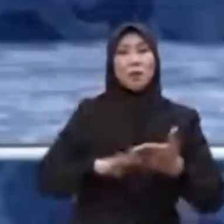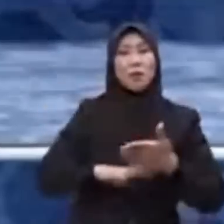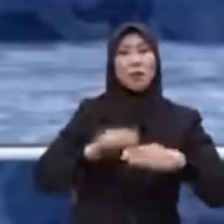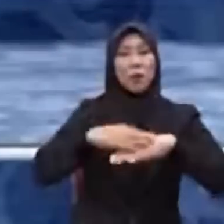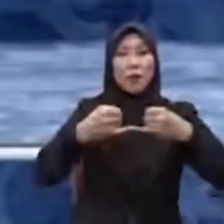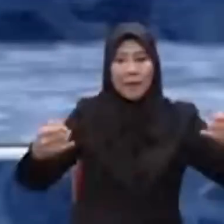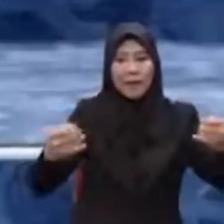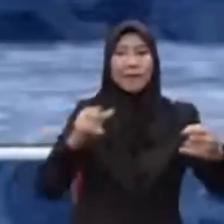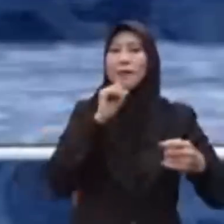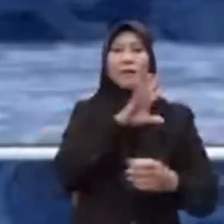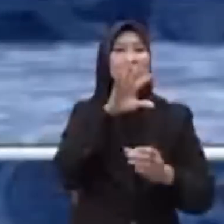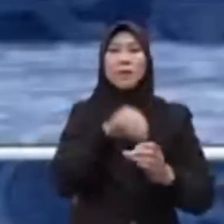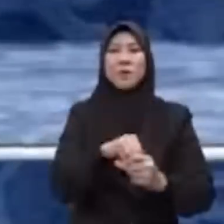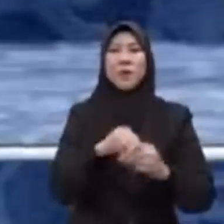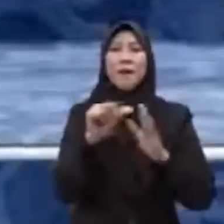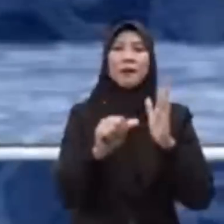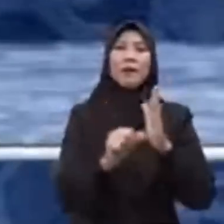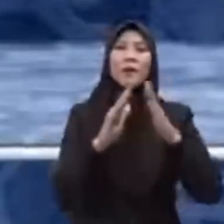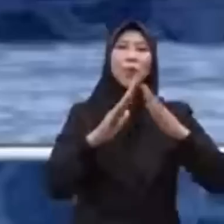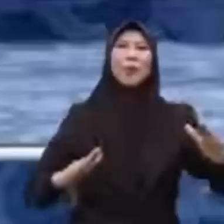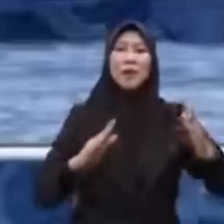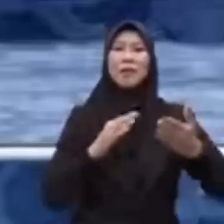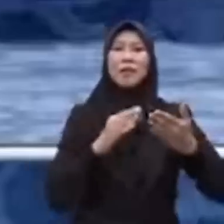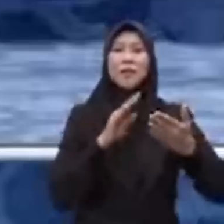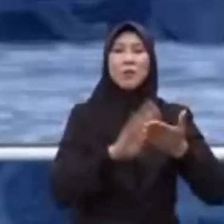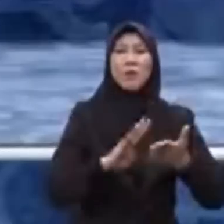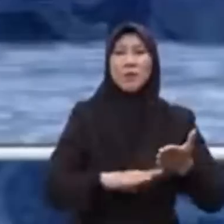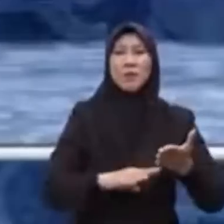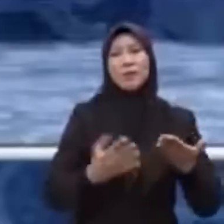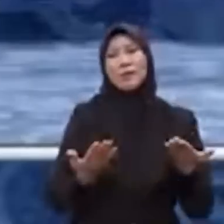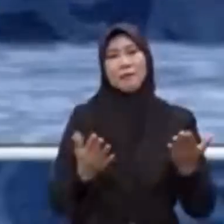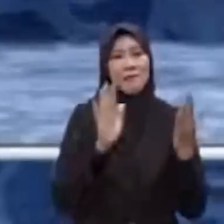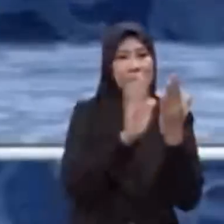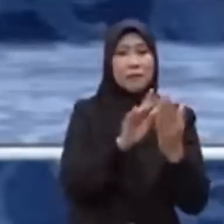tak termasuk dalam akta rumah judi terbuka dan